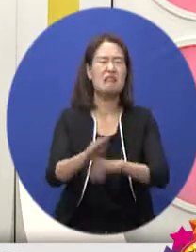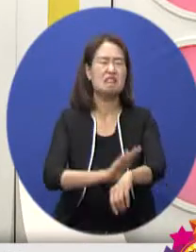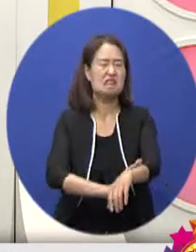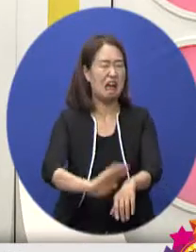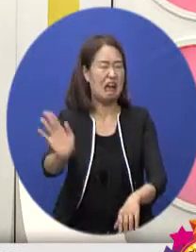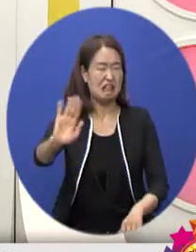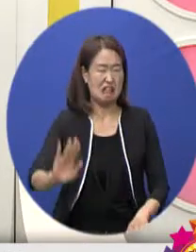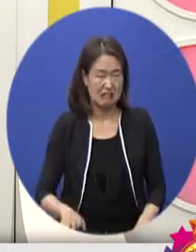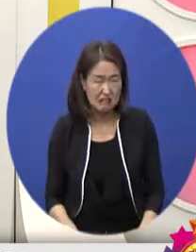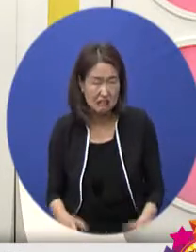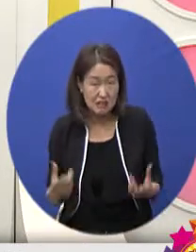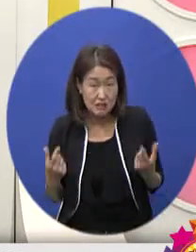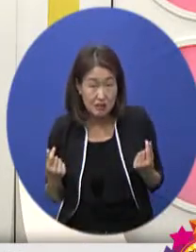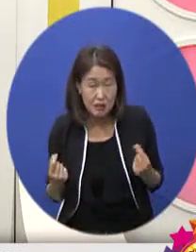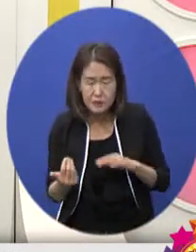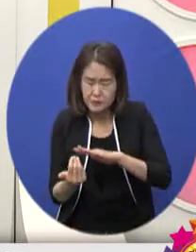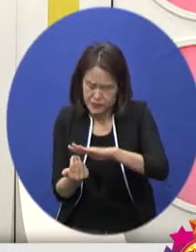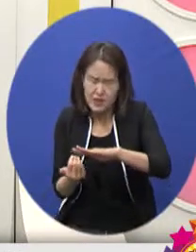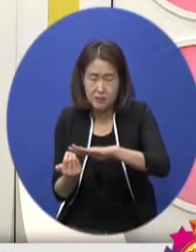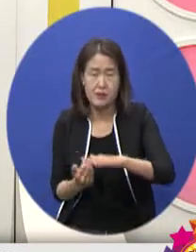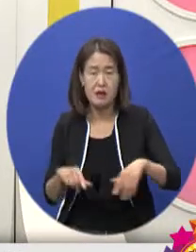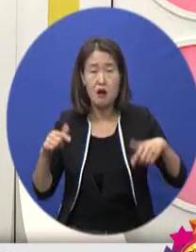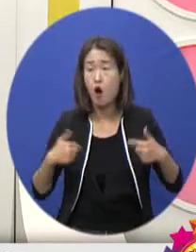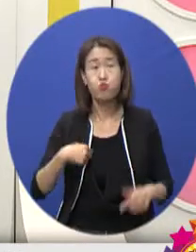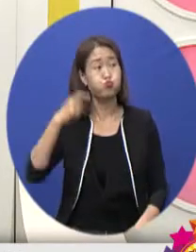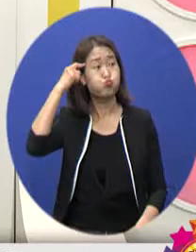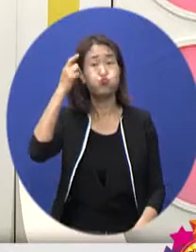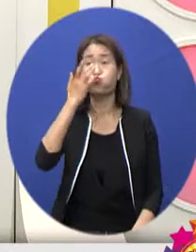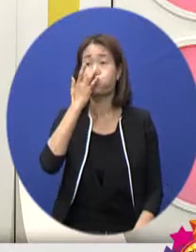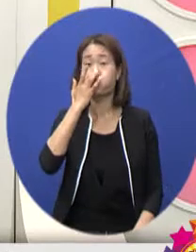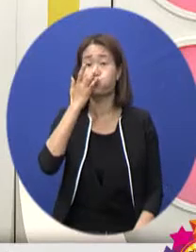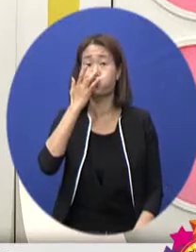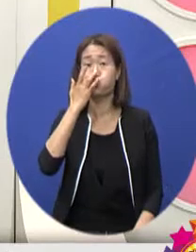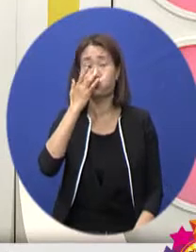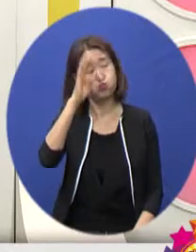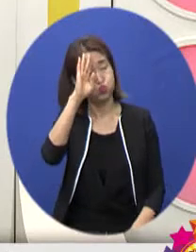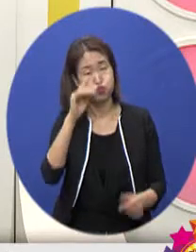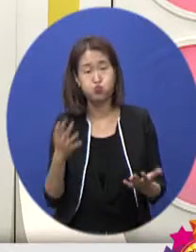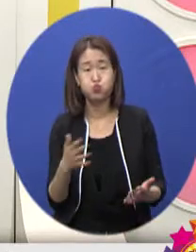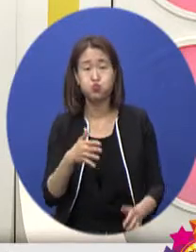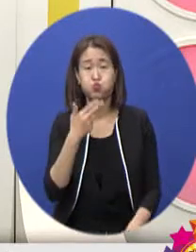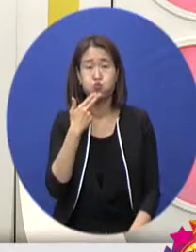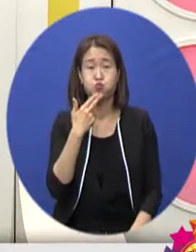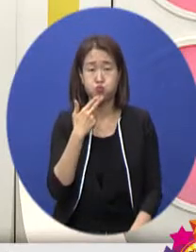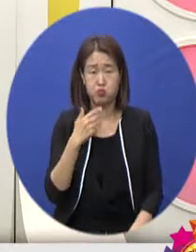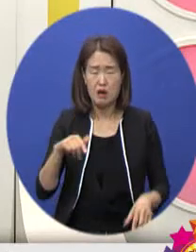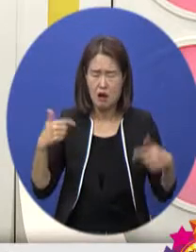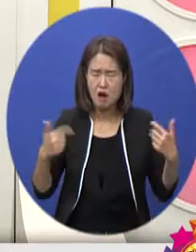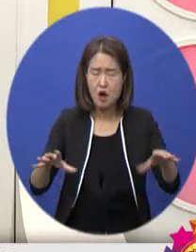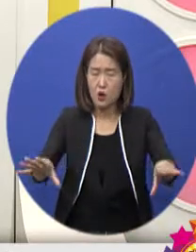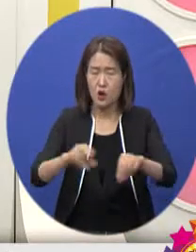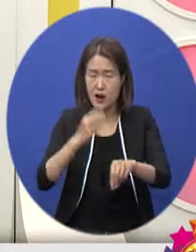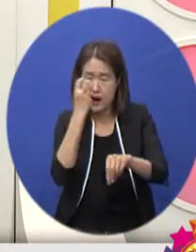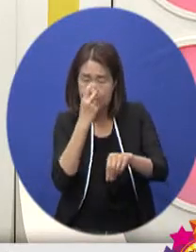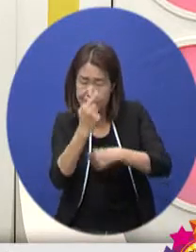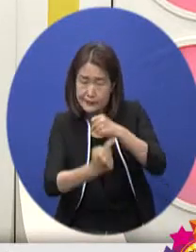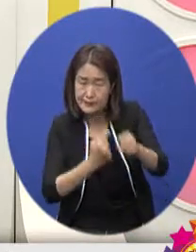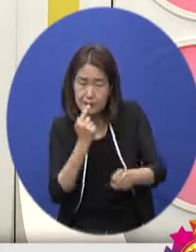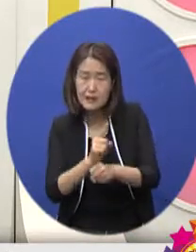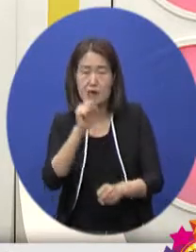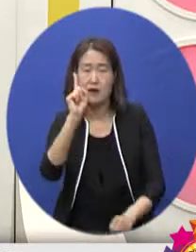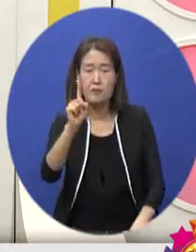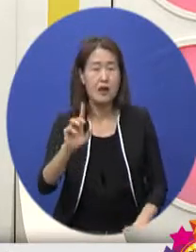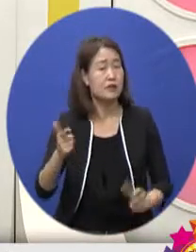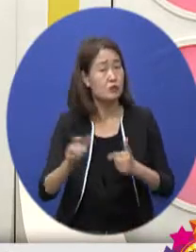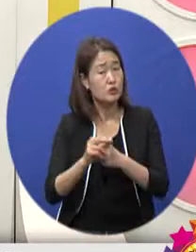네. 네. 그렇죠. 미리미리. 저도 아무 증세가 없었어요. 그러니까요. 네네. 종합검진을 연세가 드시면 1년에 네. 한 번씩